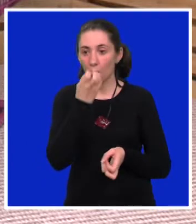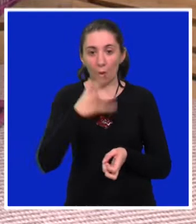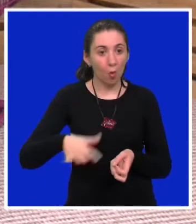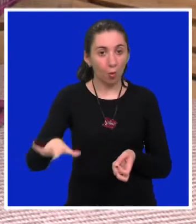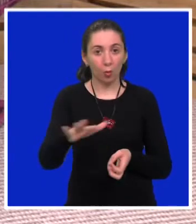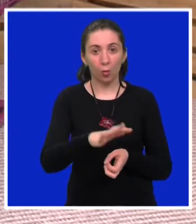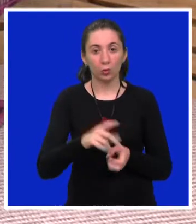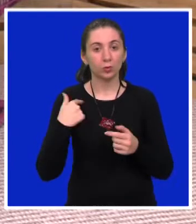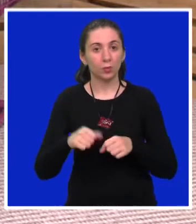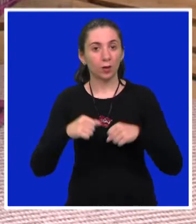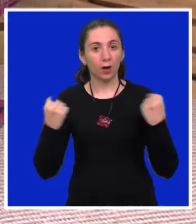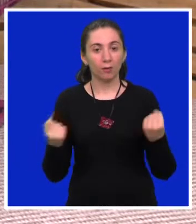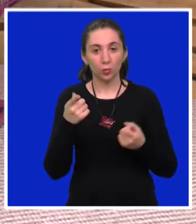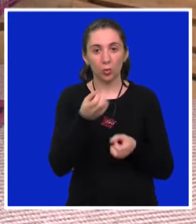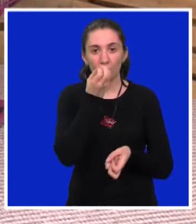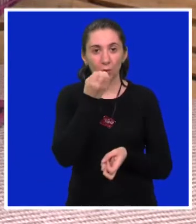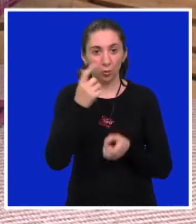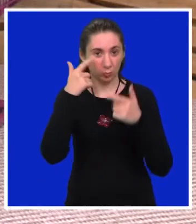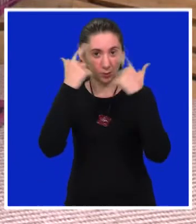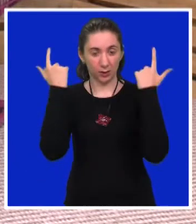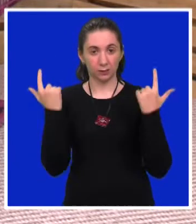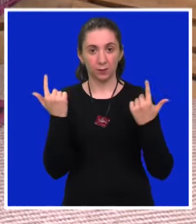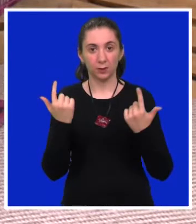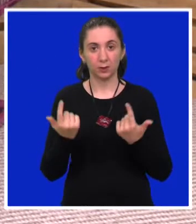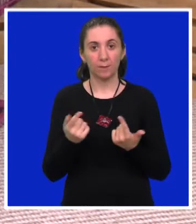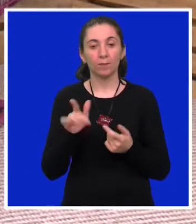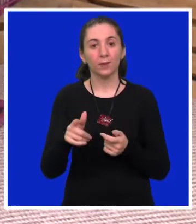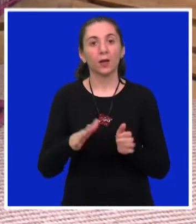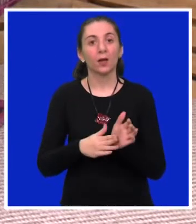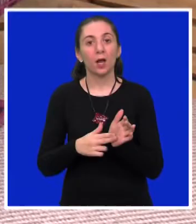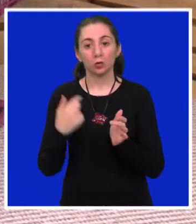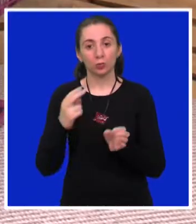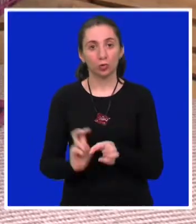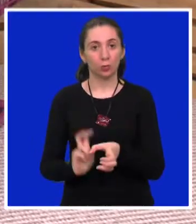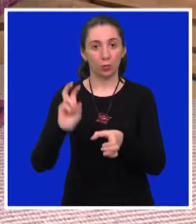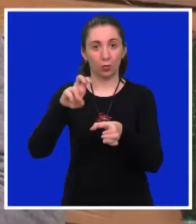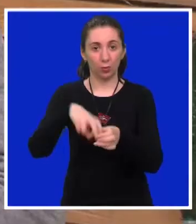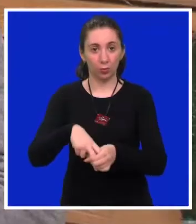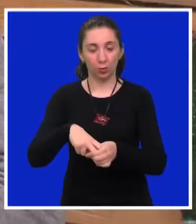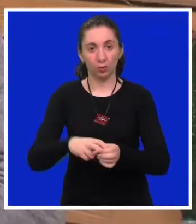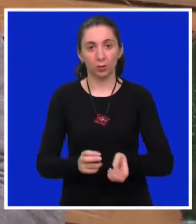o okolišu, u stvari razvijamo tu ekološku svijest i na taj način ćemo se pridružiti